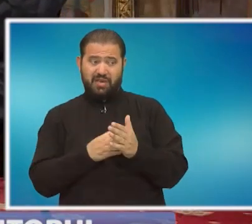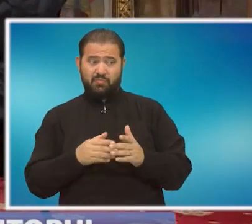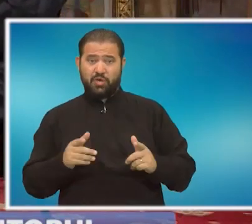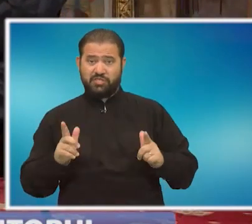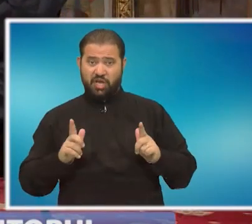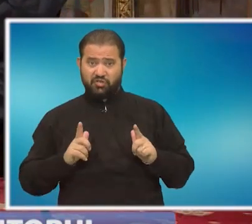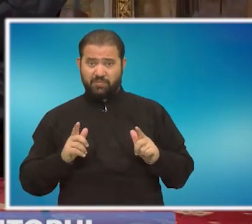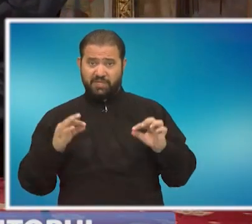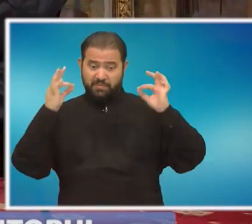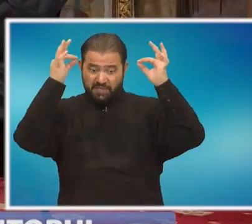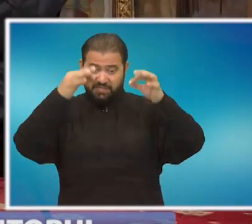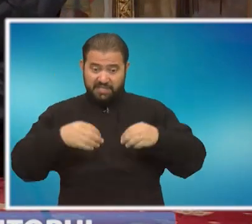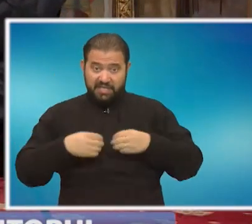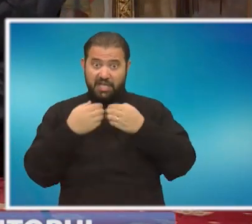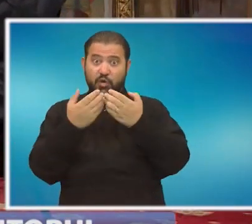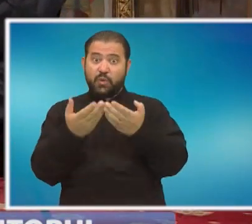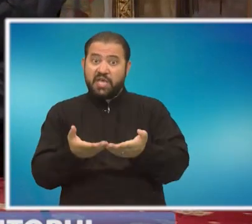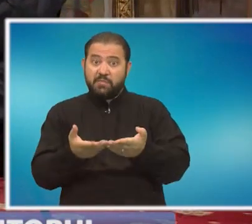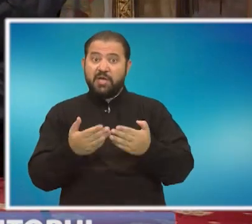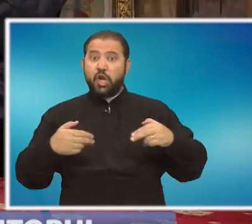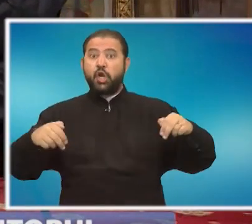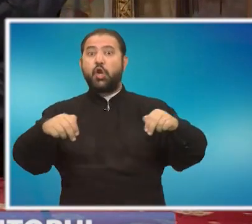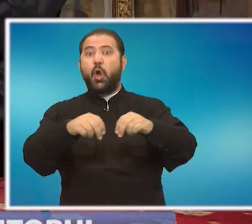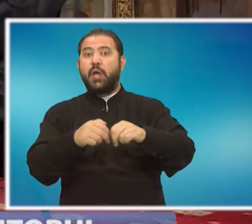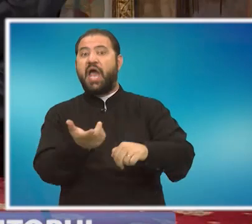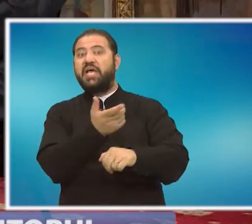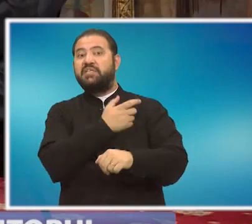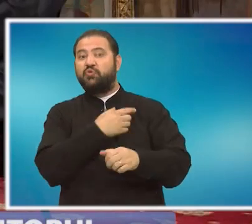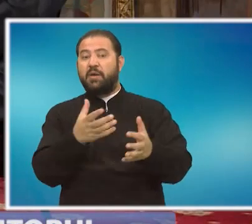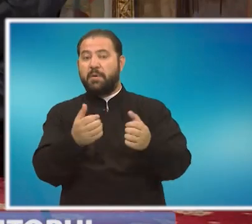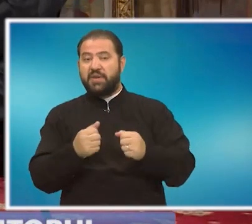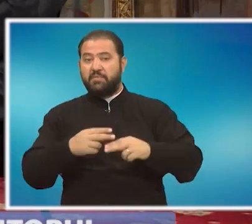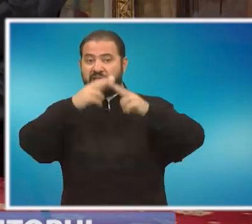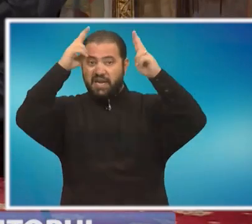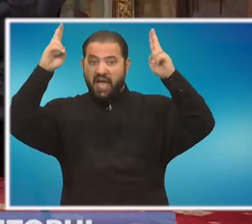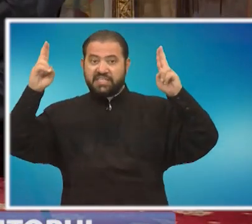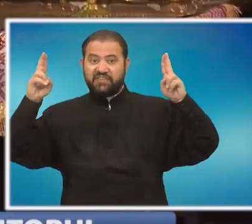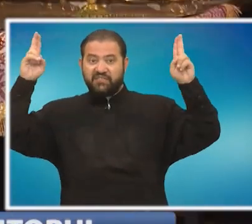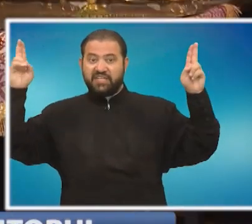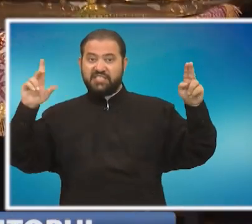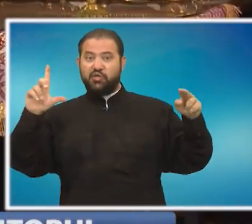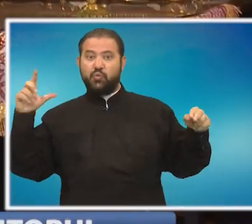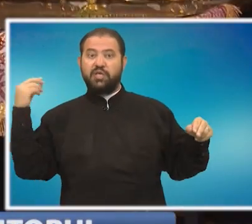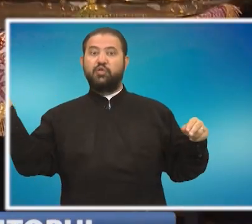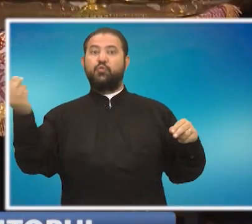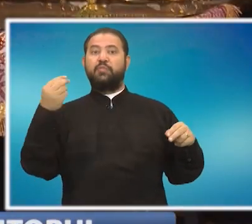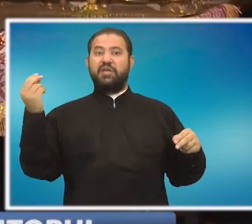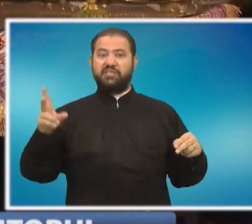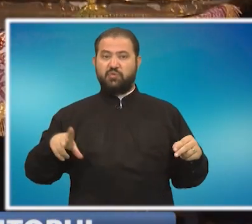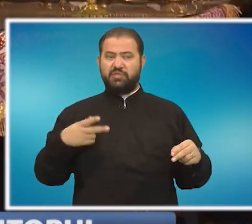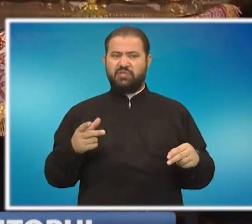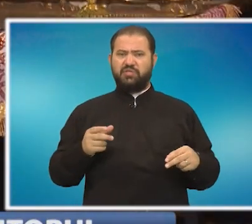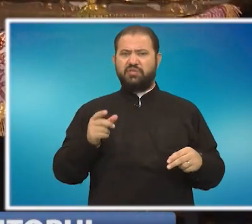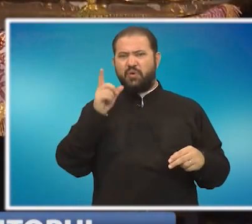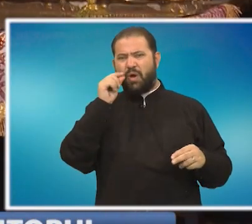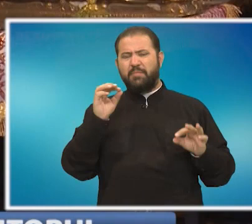anumite pretexte pentru a eluda această firească înșiruire a pelerinilor.